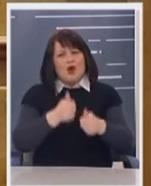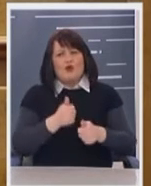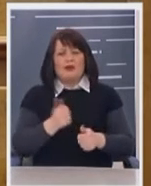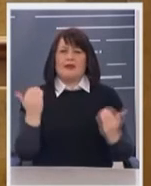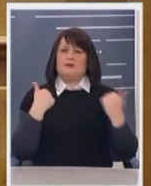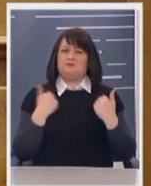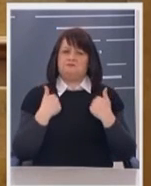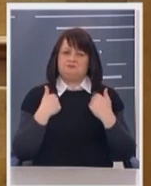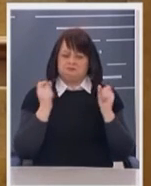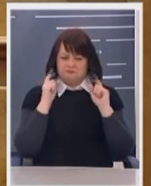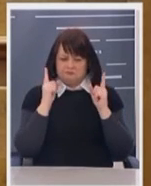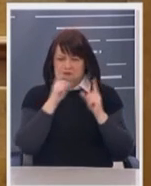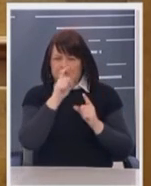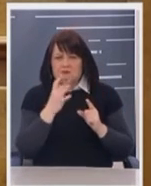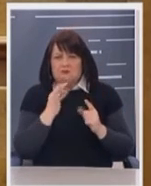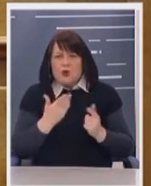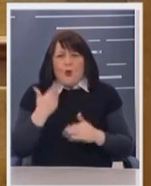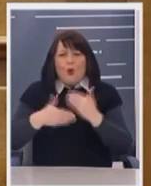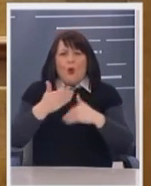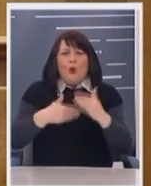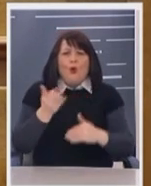τόσα χρόνια για να γίνουν αυτά?